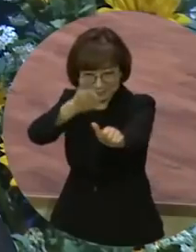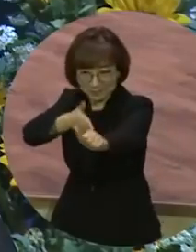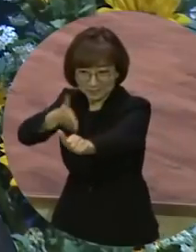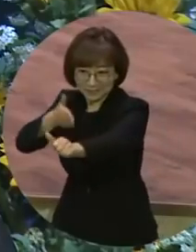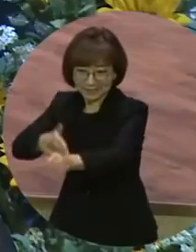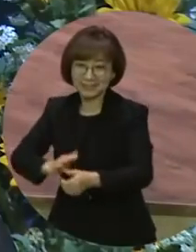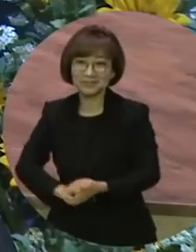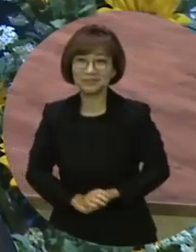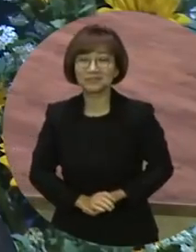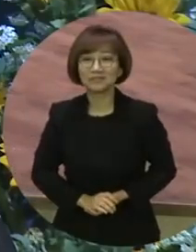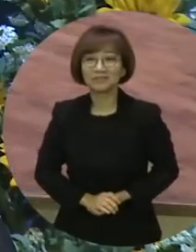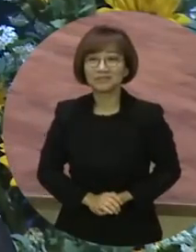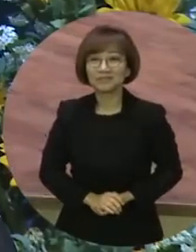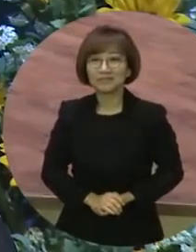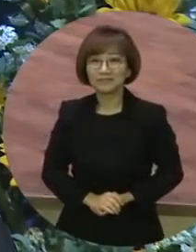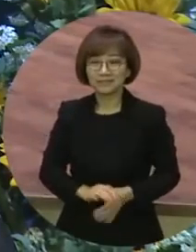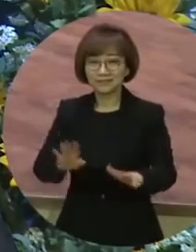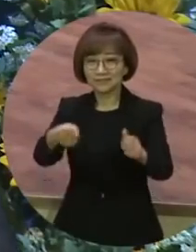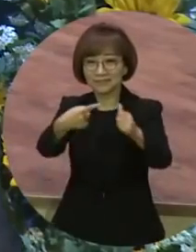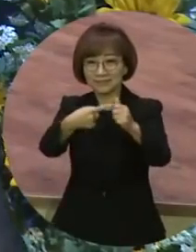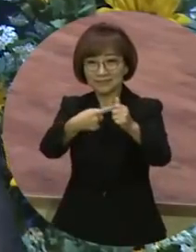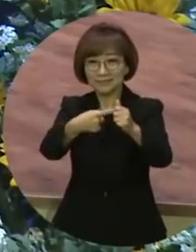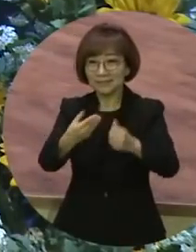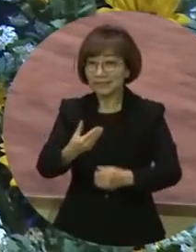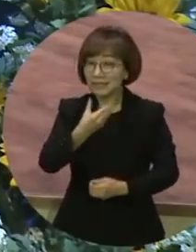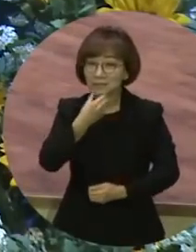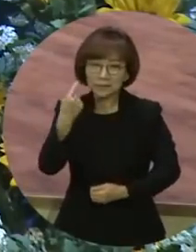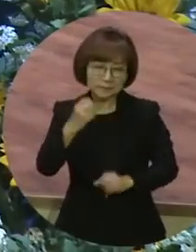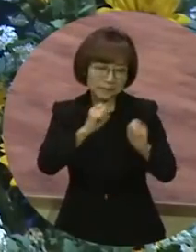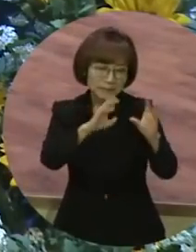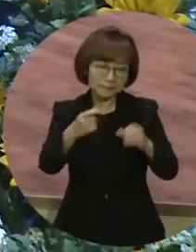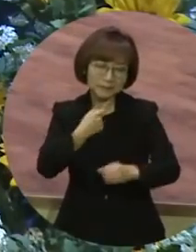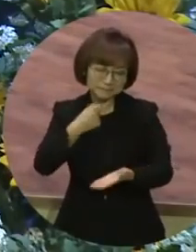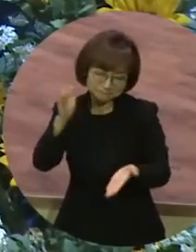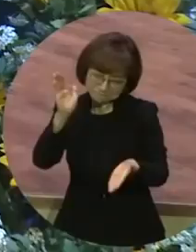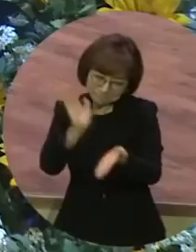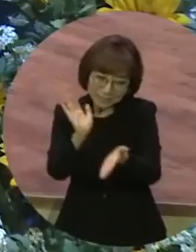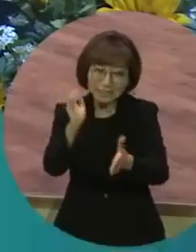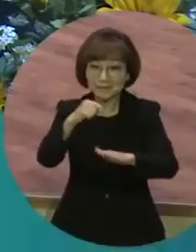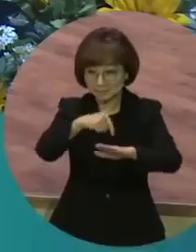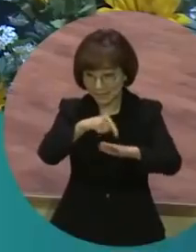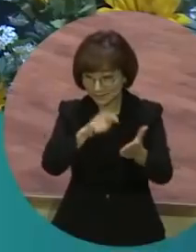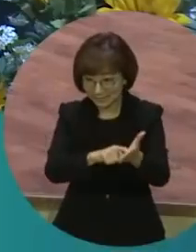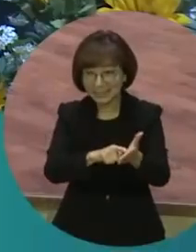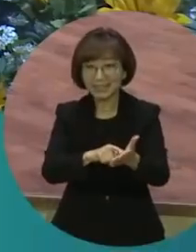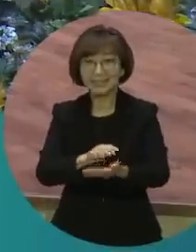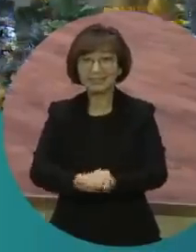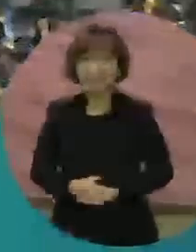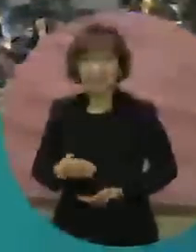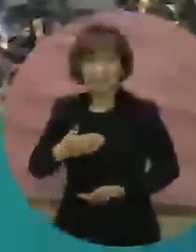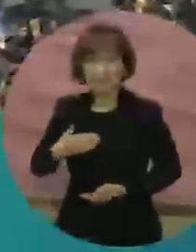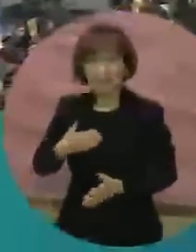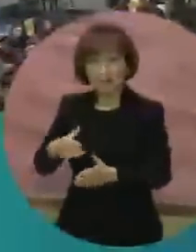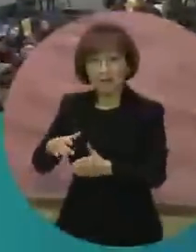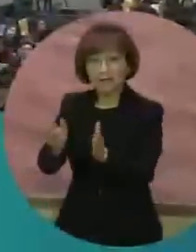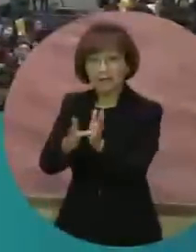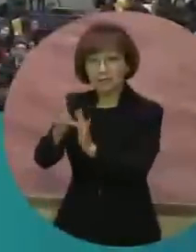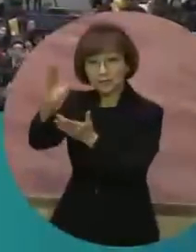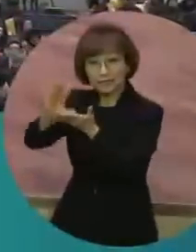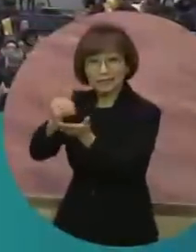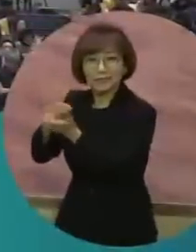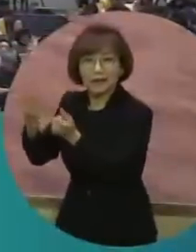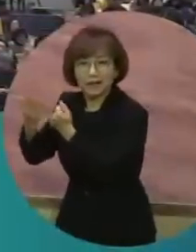축복합니다. 그럼 첫째로 복음 전파 열정입니다. 8절 봅니다. 먼저 내가 예수 그리스도로 말미암아